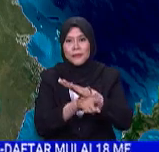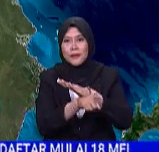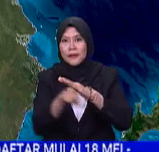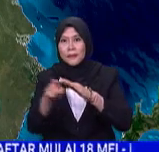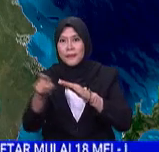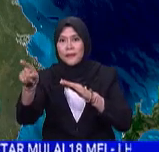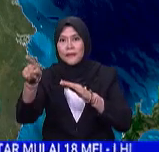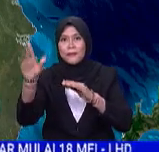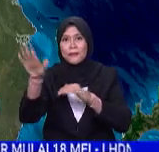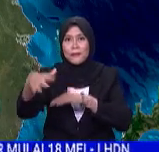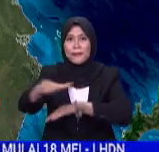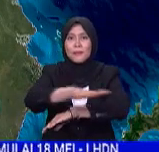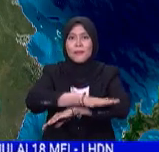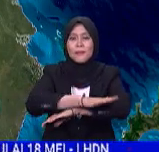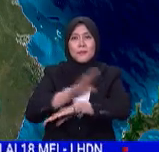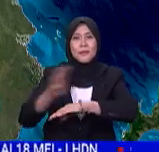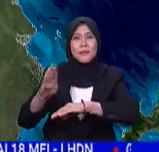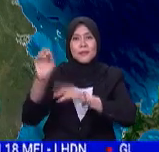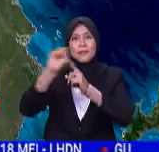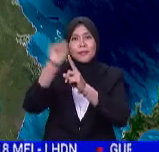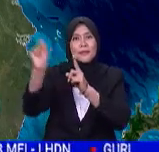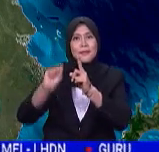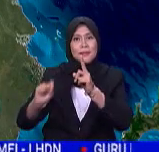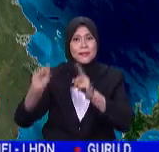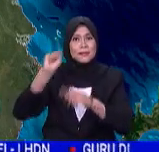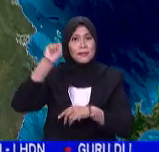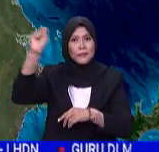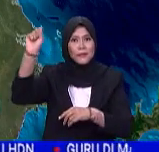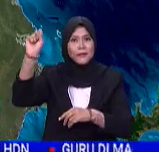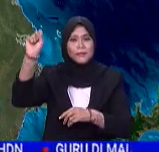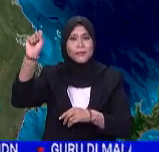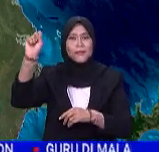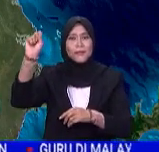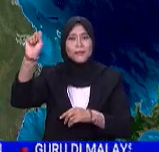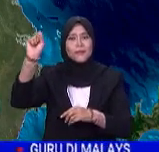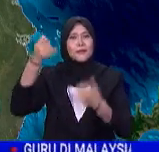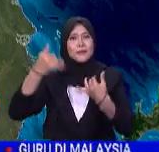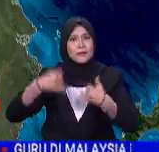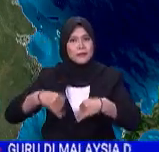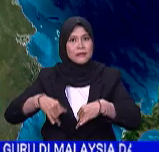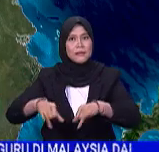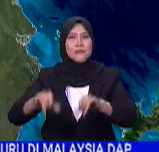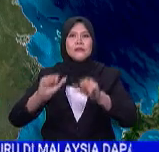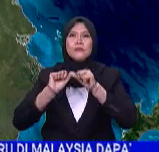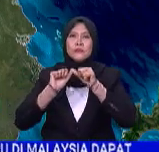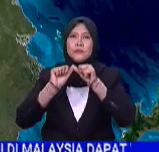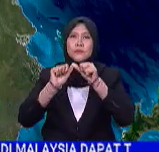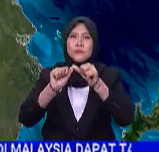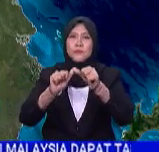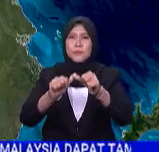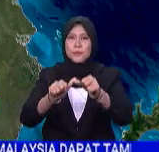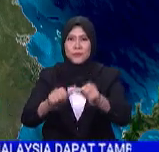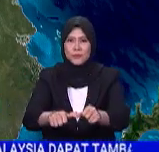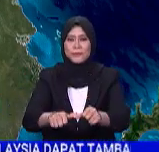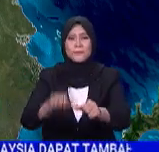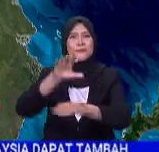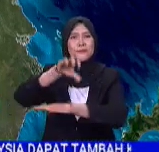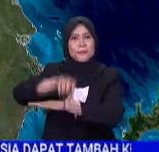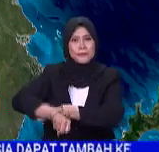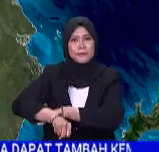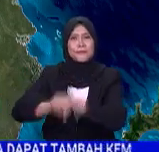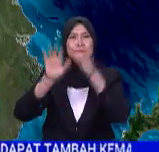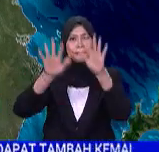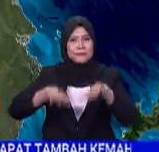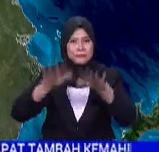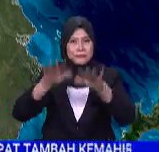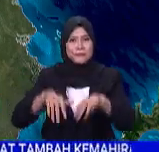pedalaman pantai barat dan juga sandakan negeri Sabah yang dijangkakan masih lagi boleh berterusan juga sehingga ke lewat malam